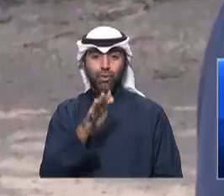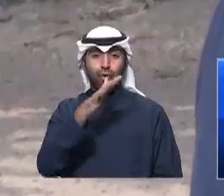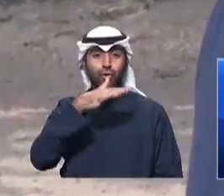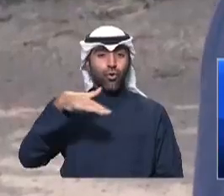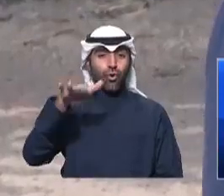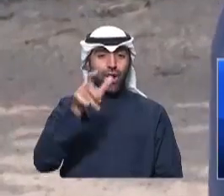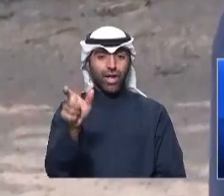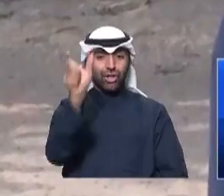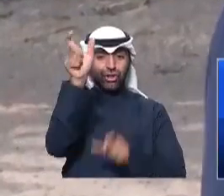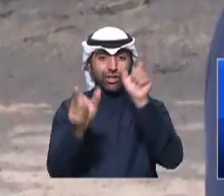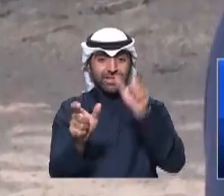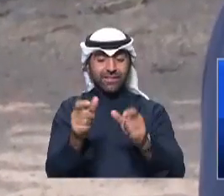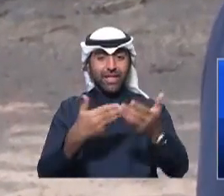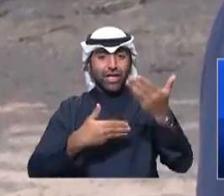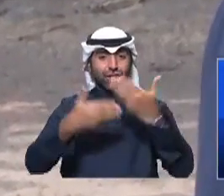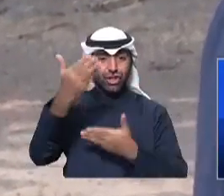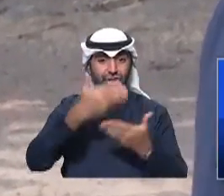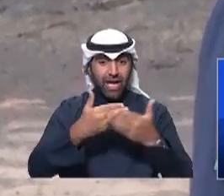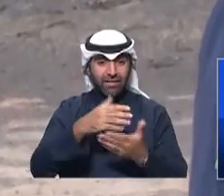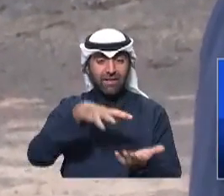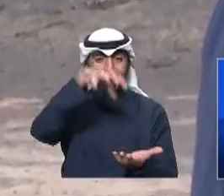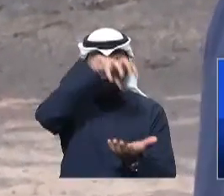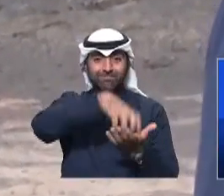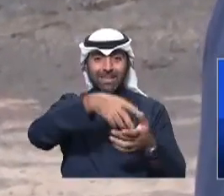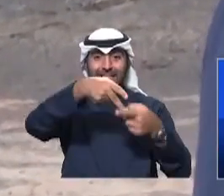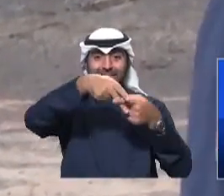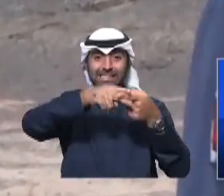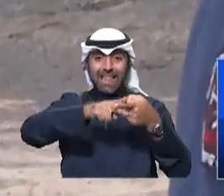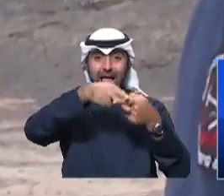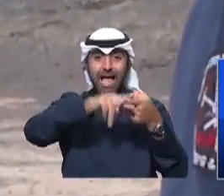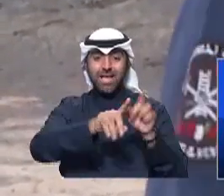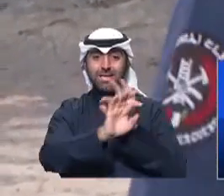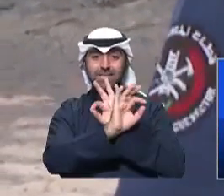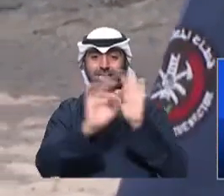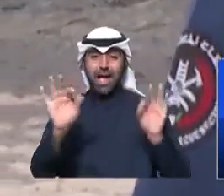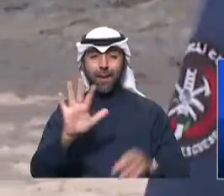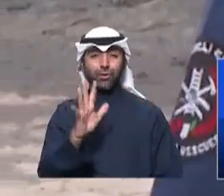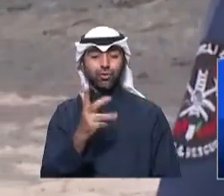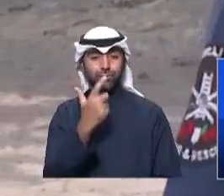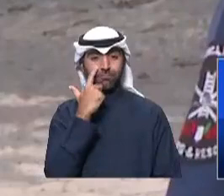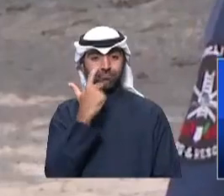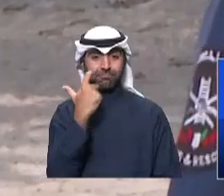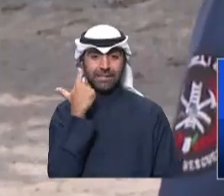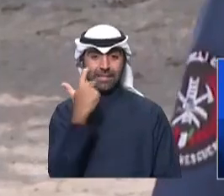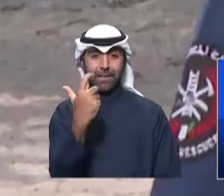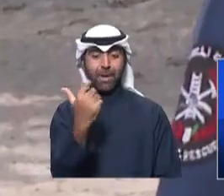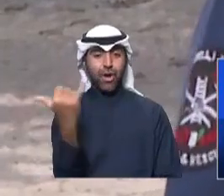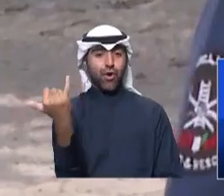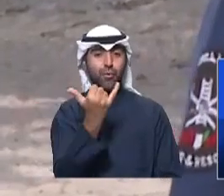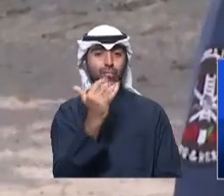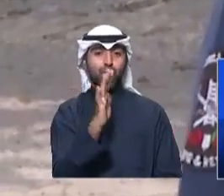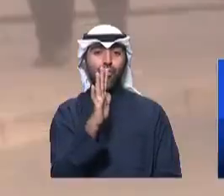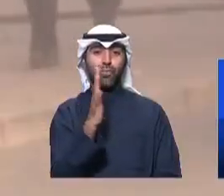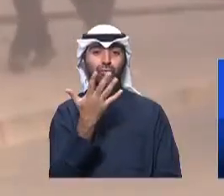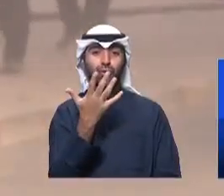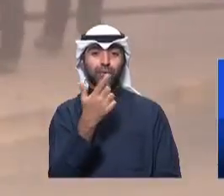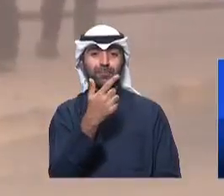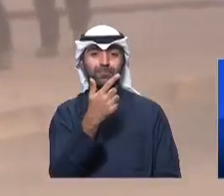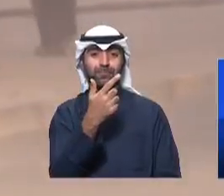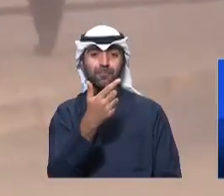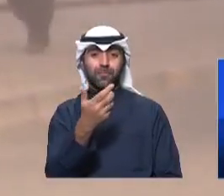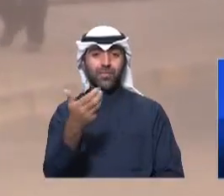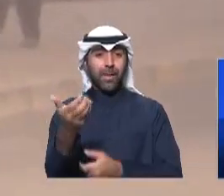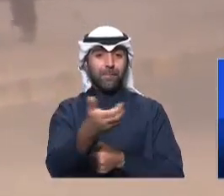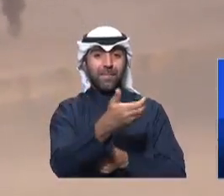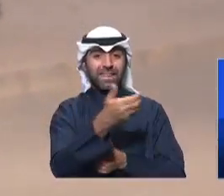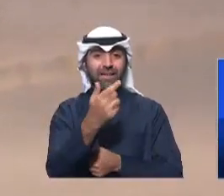انه يحرصون على عمل رخص الاطفاء وكذلك استخراج جميع الوسائل لحمايه